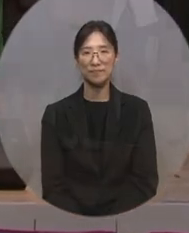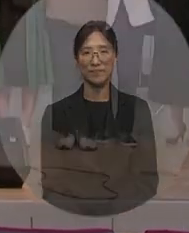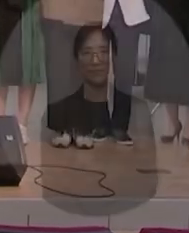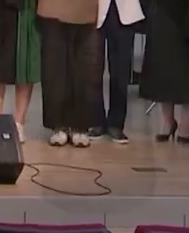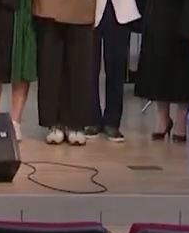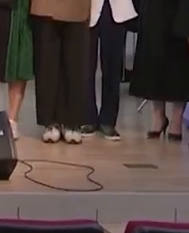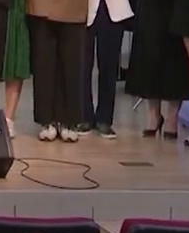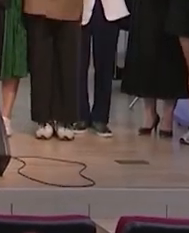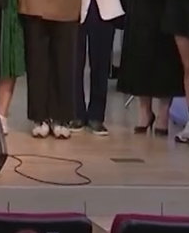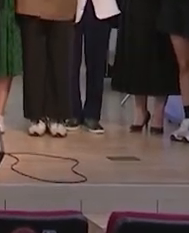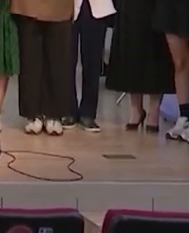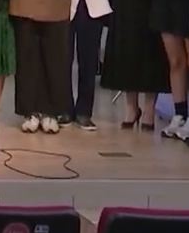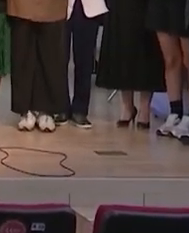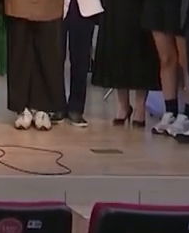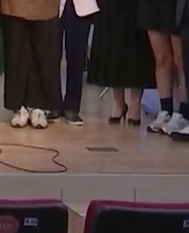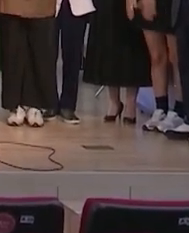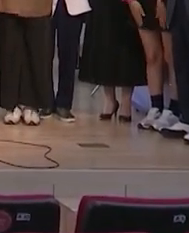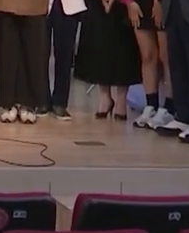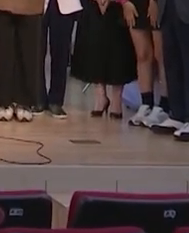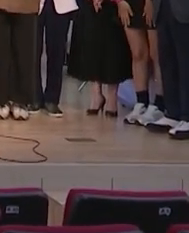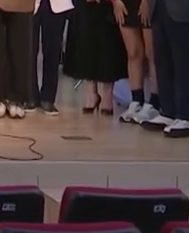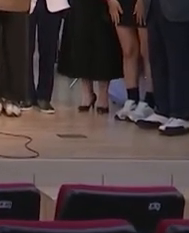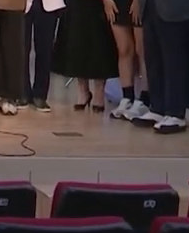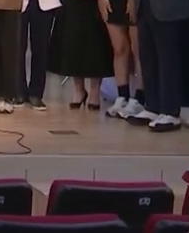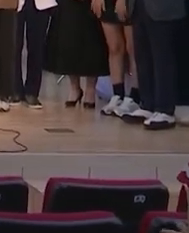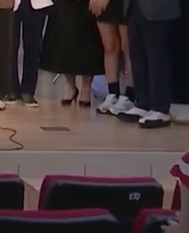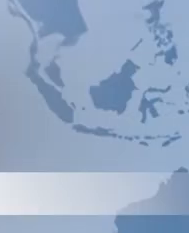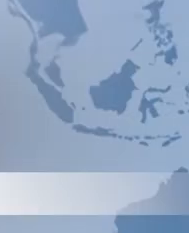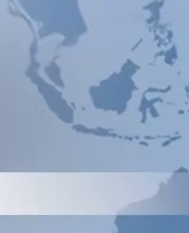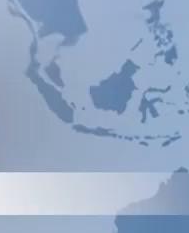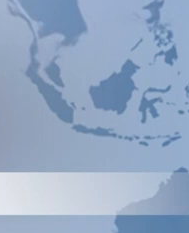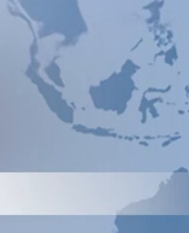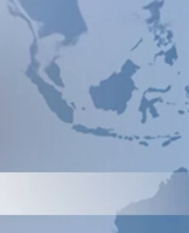복지TV 전북방송 안정진입니다.